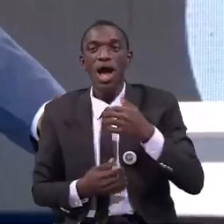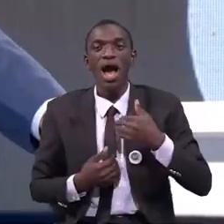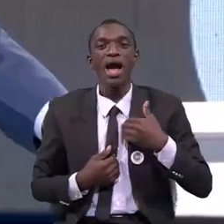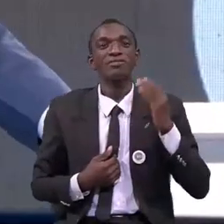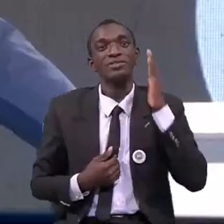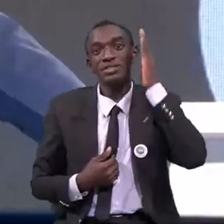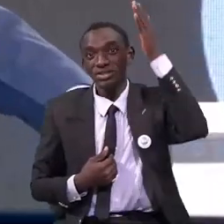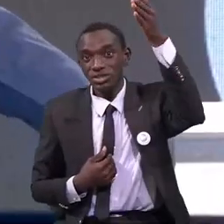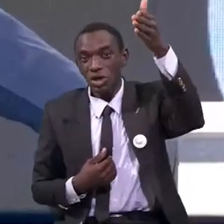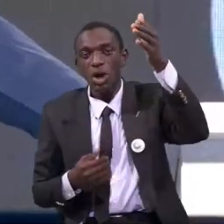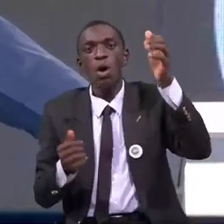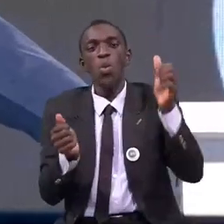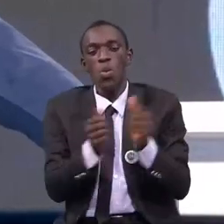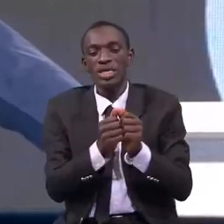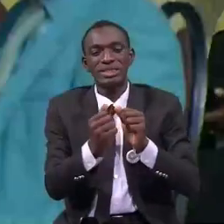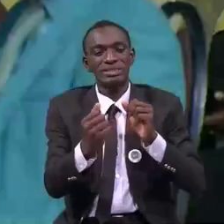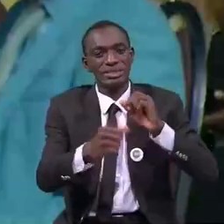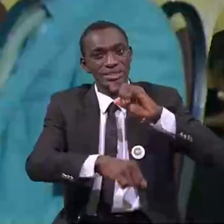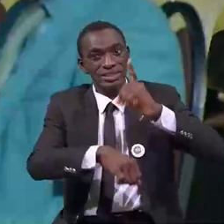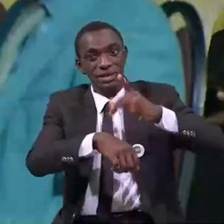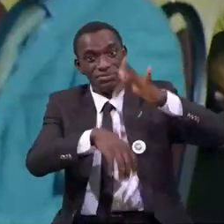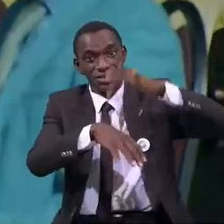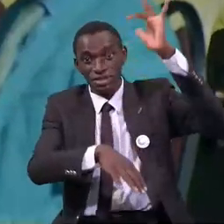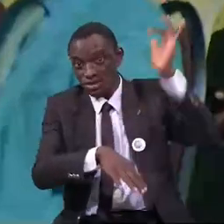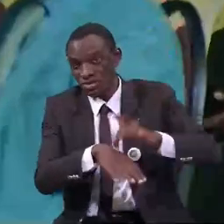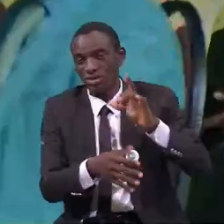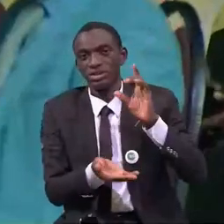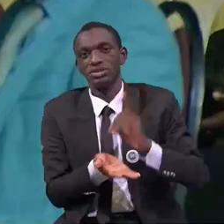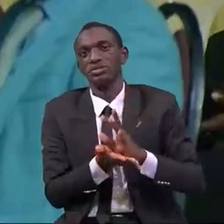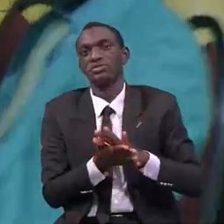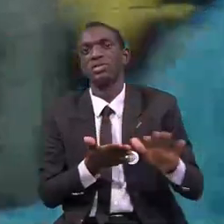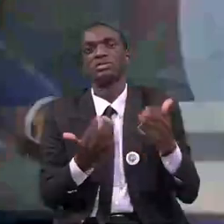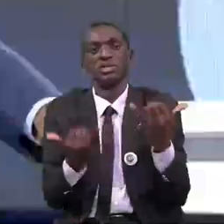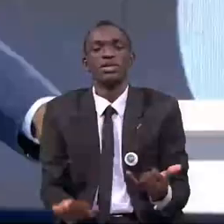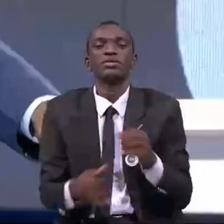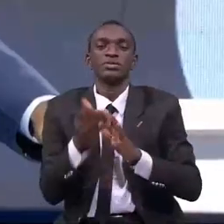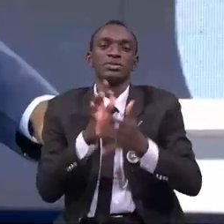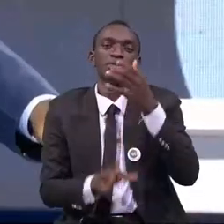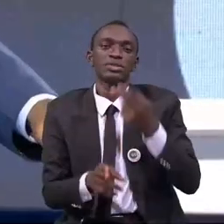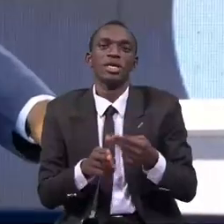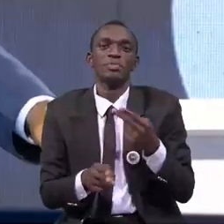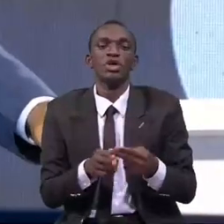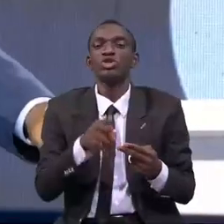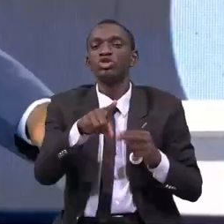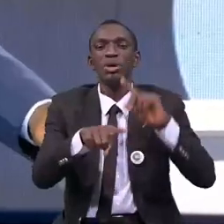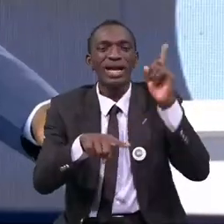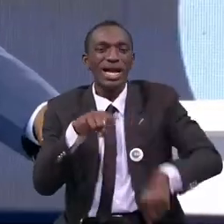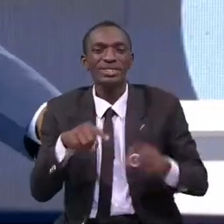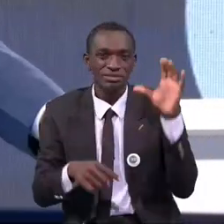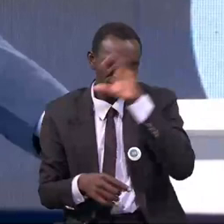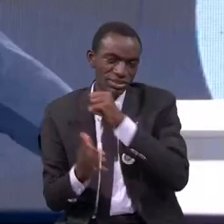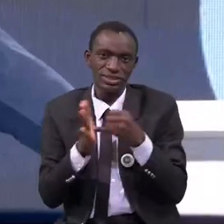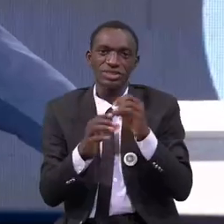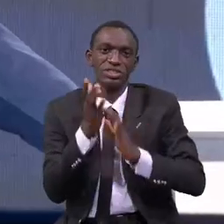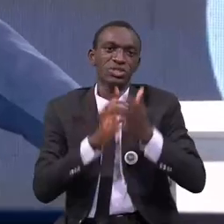que que vous êtes destiné à la touche divine ce soir vous ne